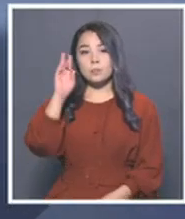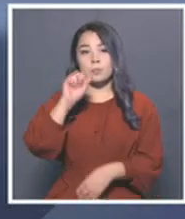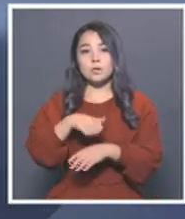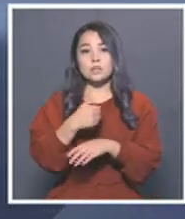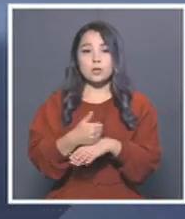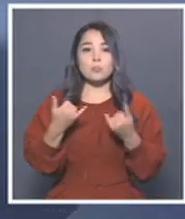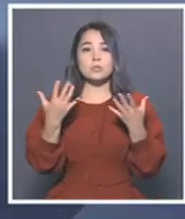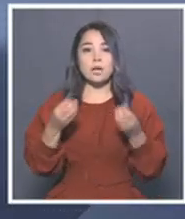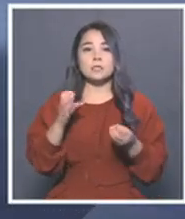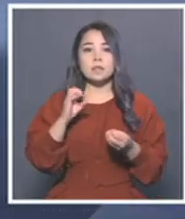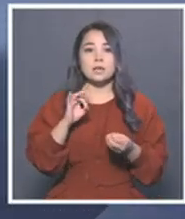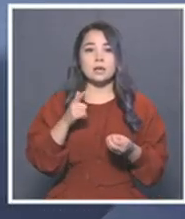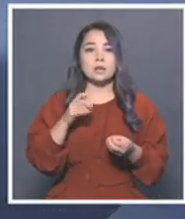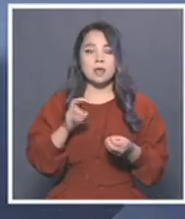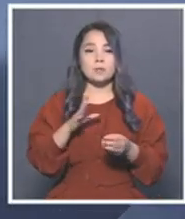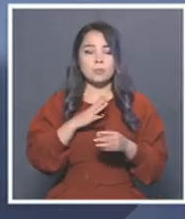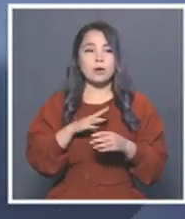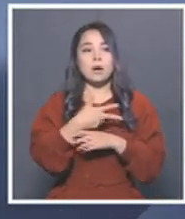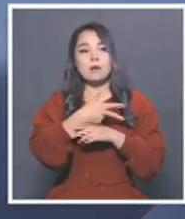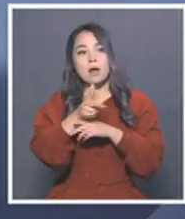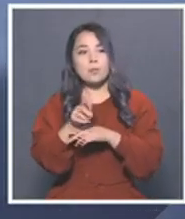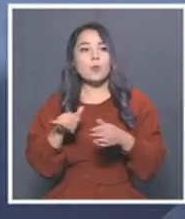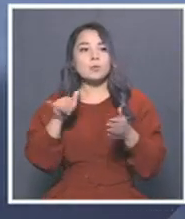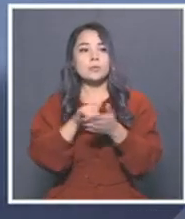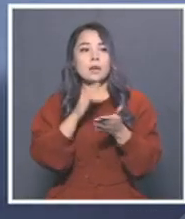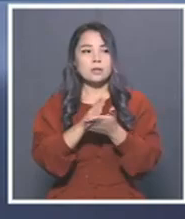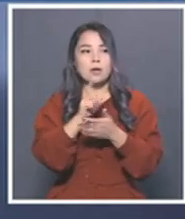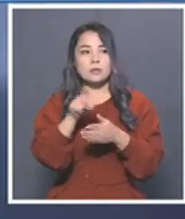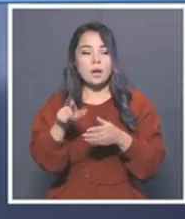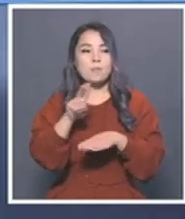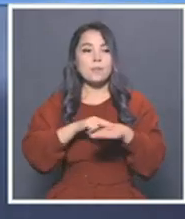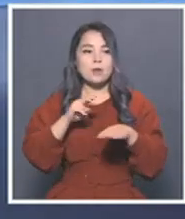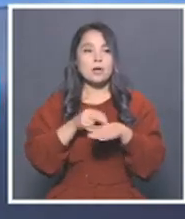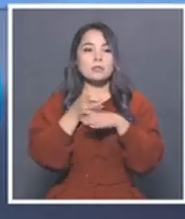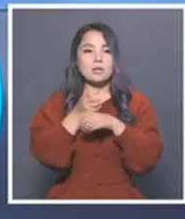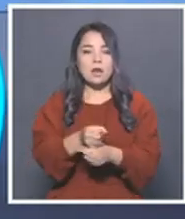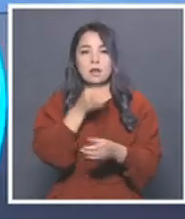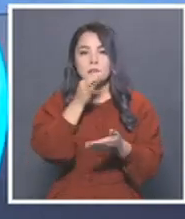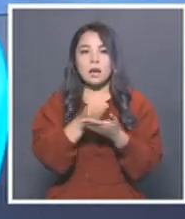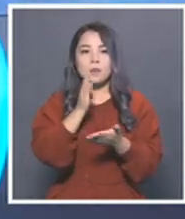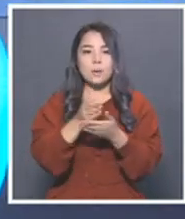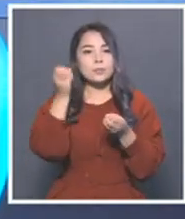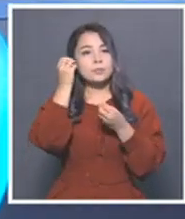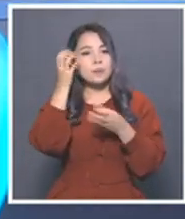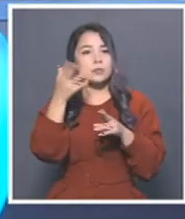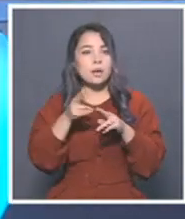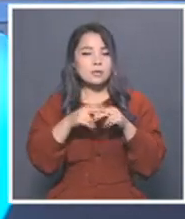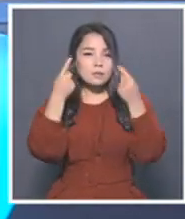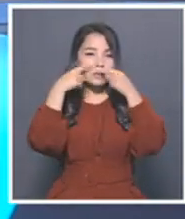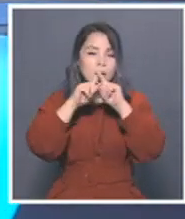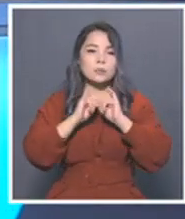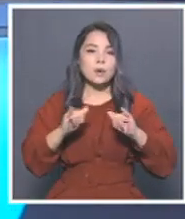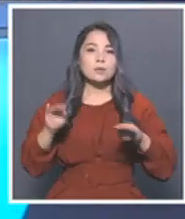Мемлекет басшысы бүгін сергек камералары іске қосылғалы полицейлер арасындағы пара алу фактілері азайғанын айтты. Сол себепті ақылды технология күн сайын жетілдіріліп